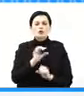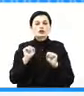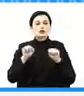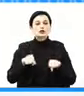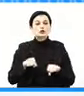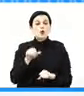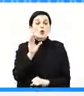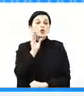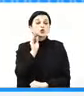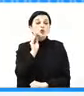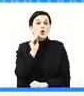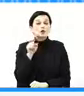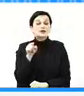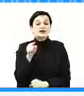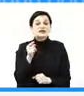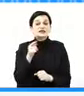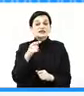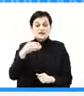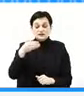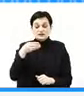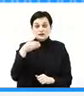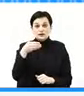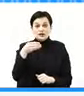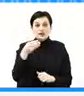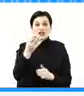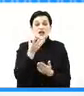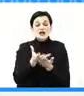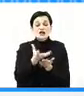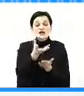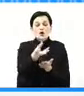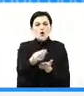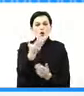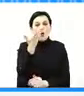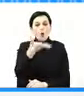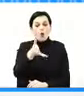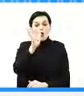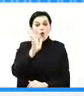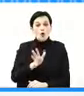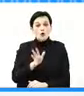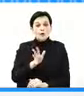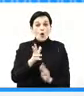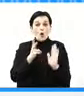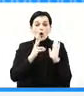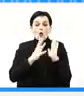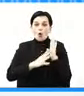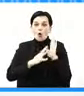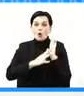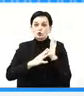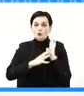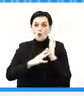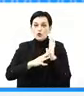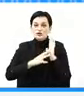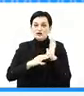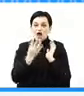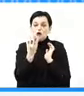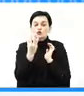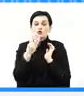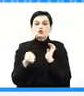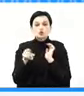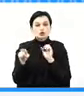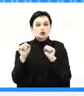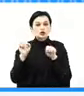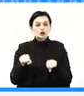შესაძლებლობა, რომ როდესაც ის იღებდა ბილეთს და იხდიდა 50 თეთრს, 90 წუთის განმავლობაში ჰქონდა შესაძლებლობა იმის,